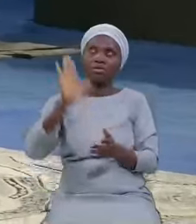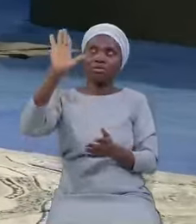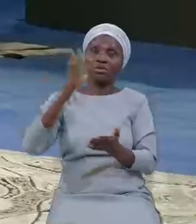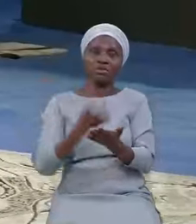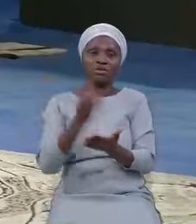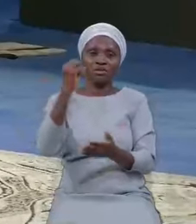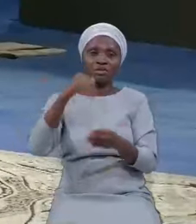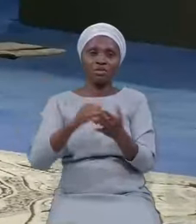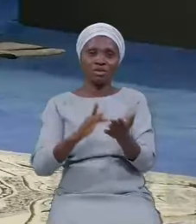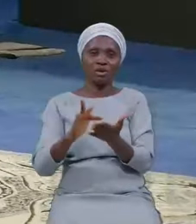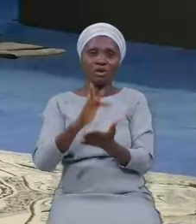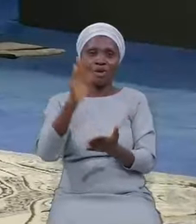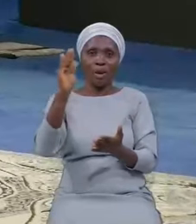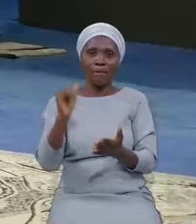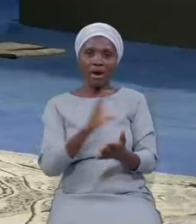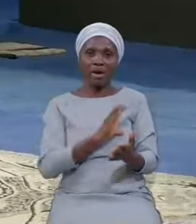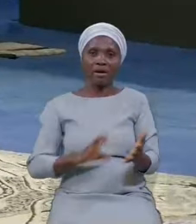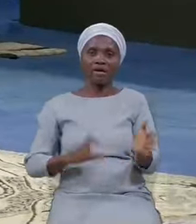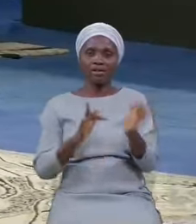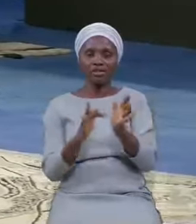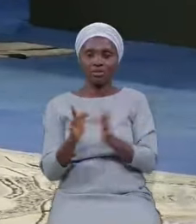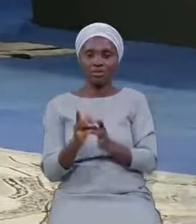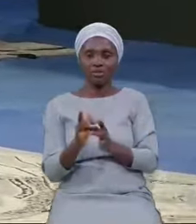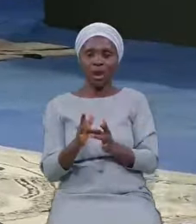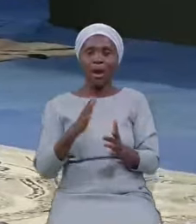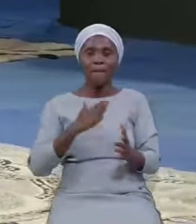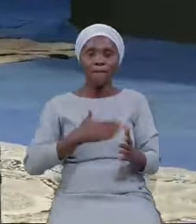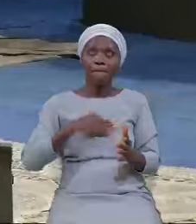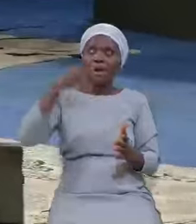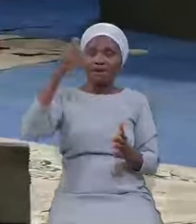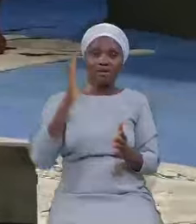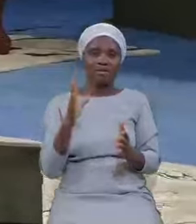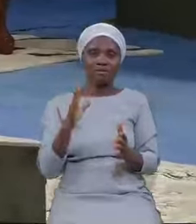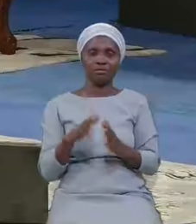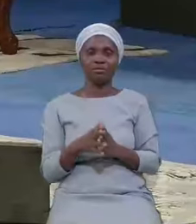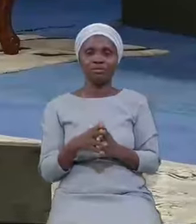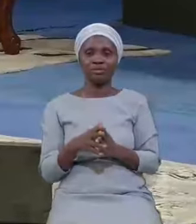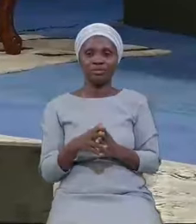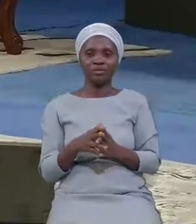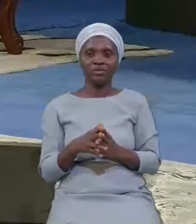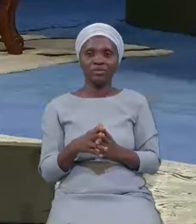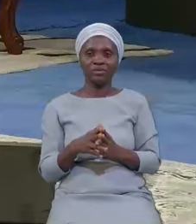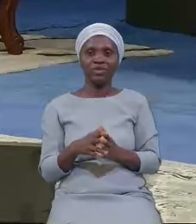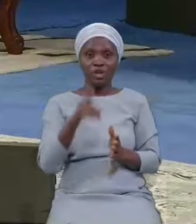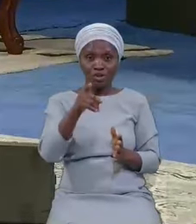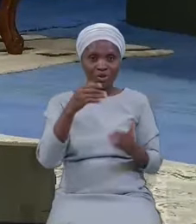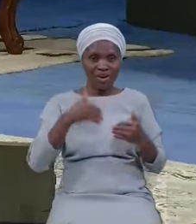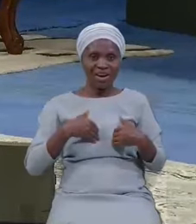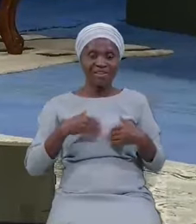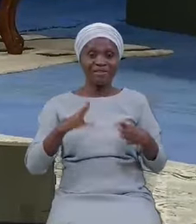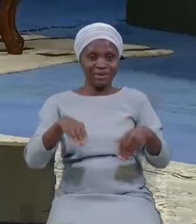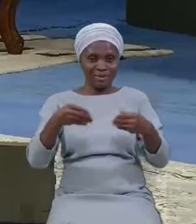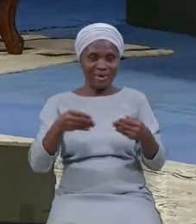pourvoira. Tu as une provision ce soir. Tu as la suffisance ce soir. Tout ce dont tu as